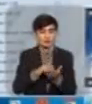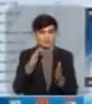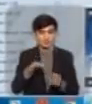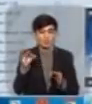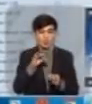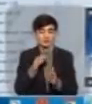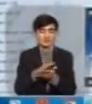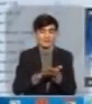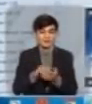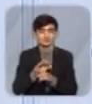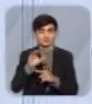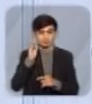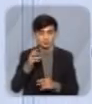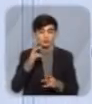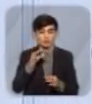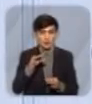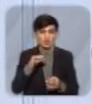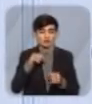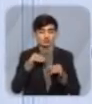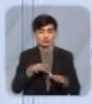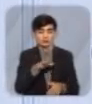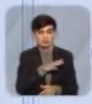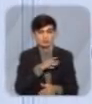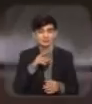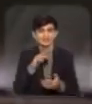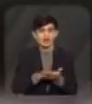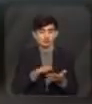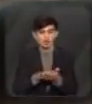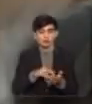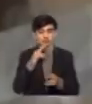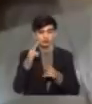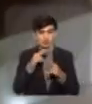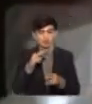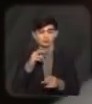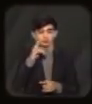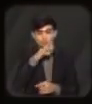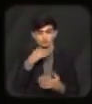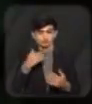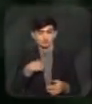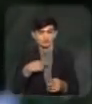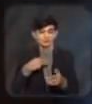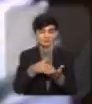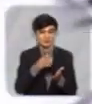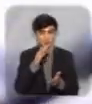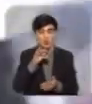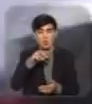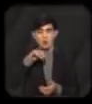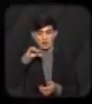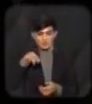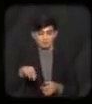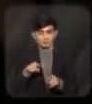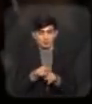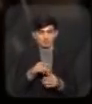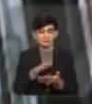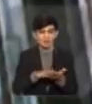туралы өтініш білдіргенімен шешім күшінде қалды және одан әрі шағымдануға жатпайды делінген. Соған қарамастан Олимпте әлі қызу